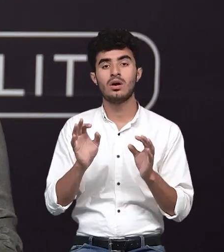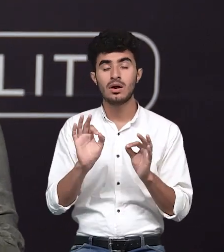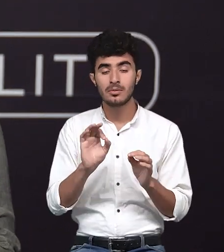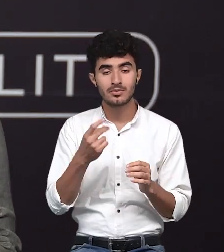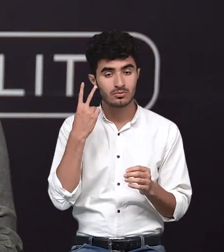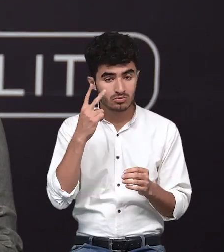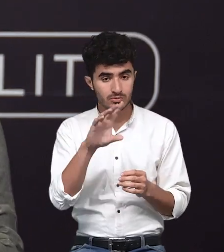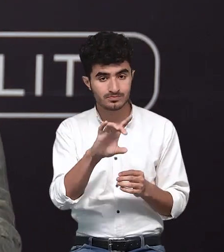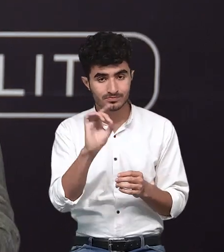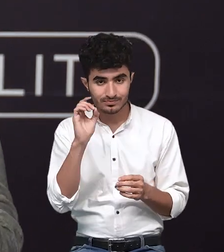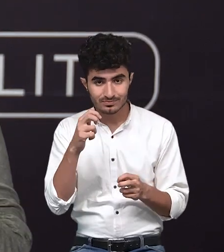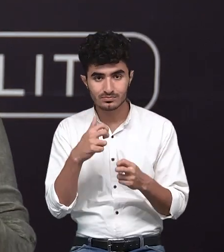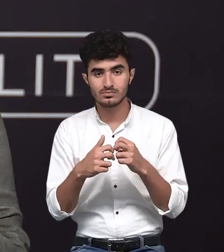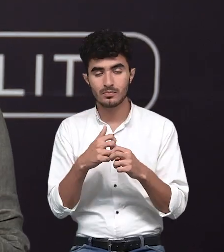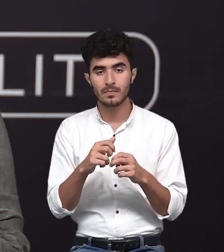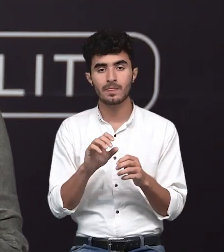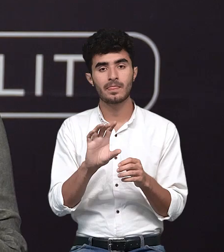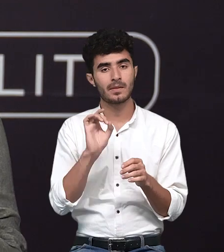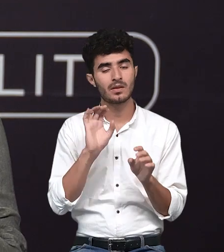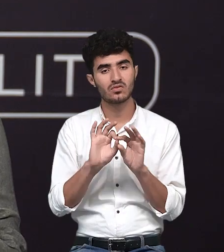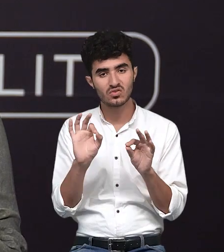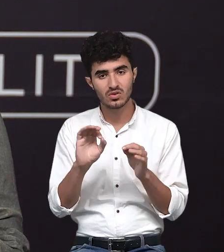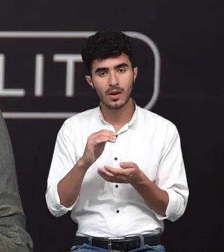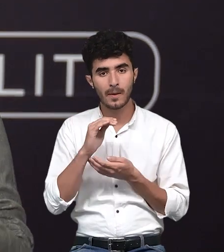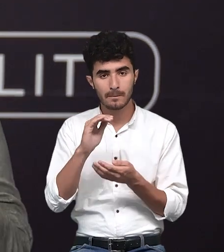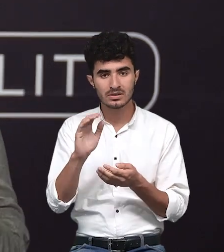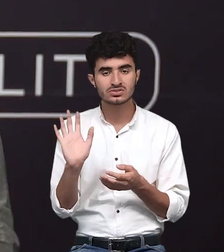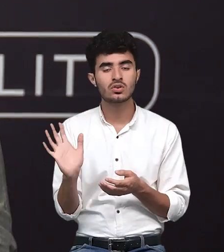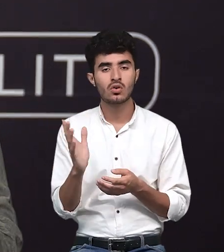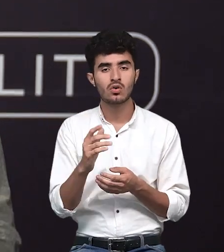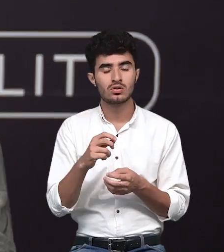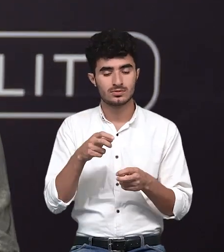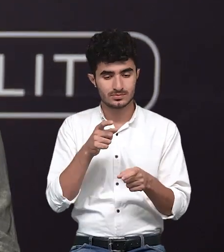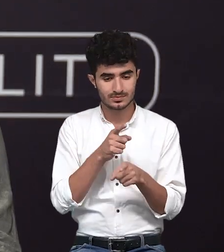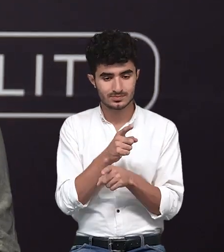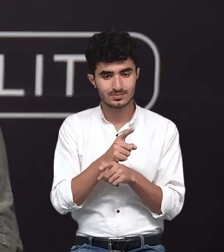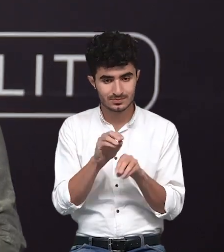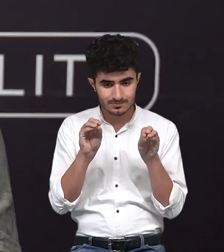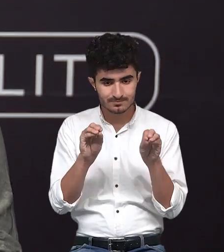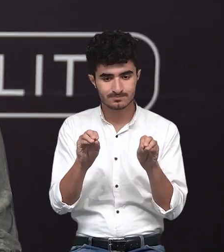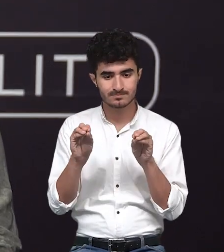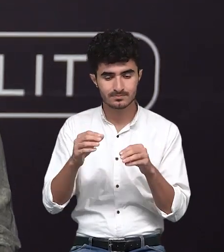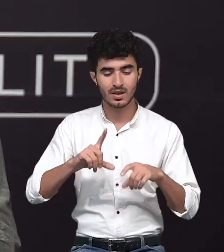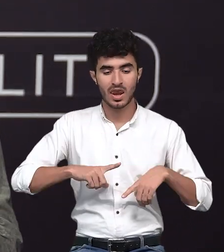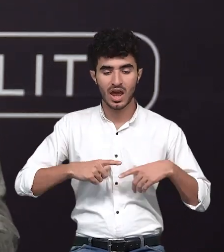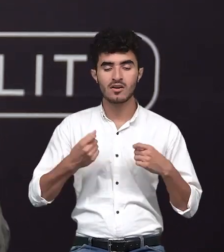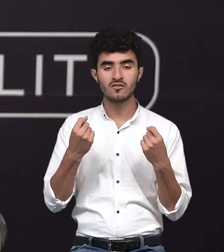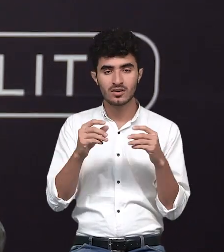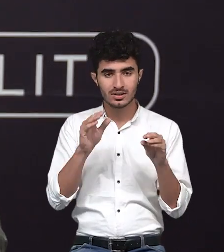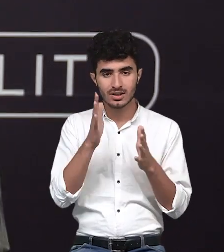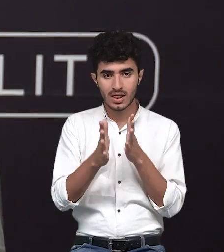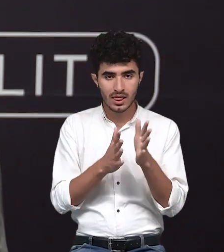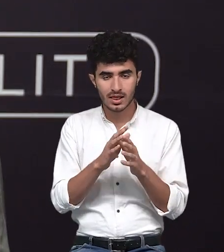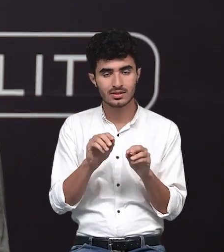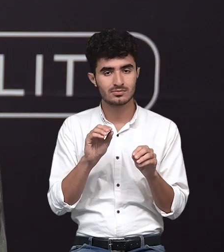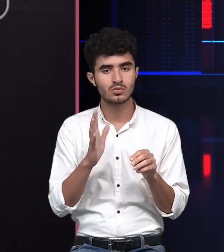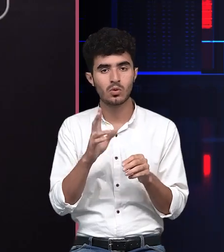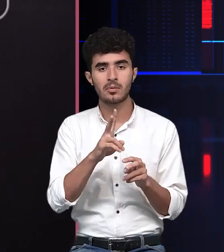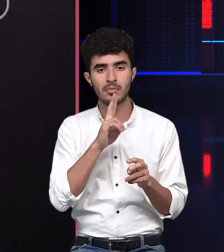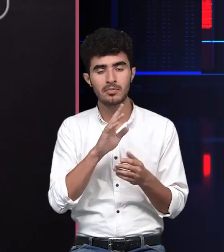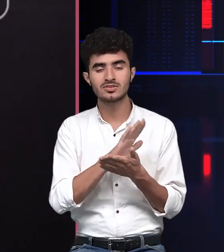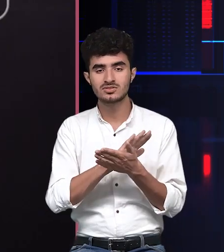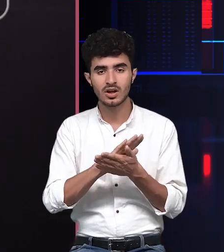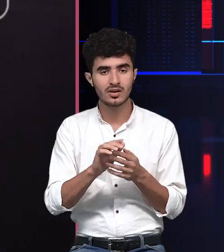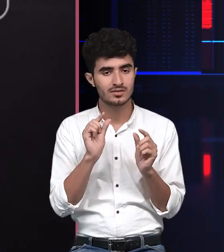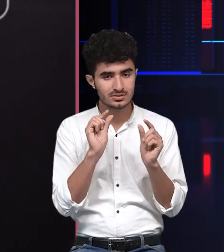اس طرح کی سائیکو تھیراپی یا اس طرح کے پروگرامز میں ڈالا جا سکتا ہے جس سے اس پاس ٹراما کو ریزالو کر کے اس کی لائف کو آگے چلایا جا سکے۔